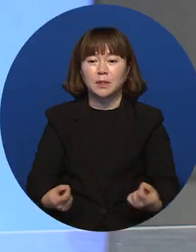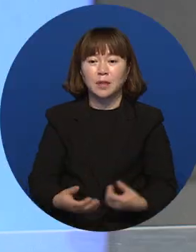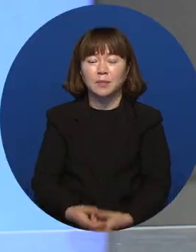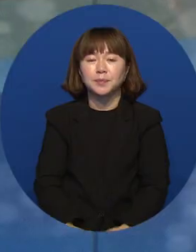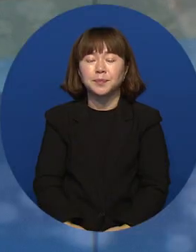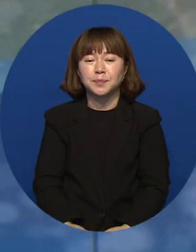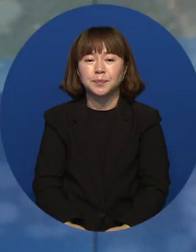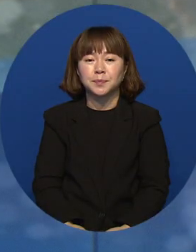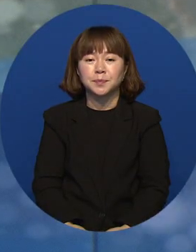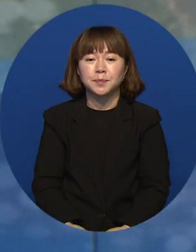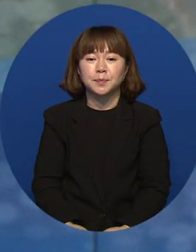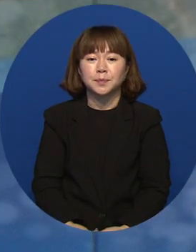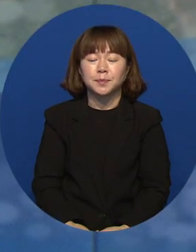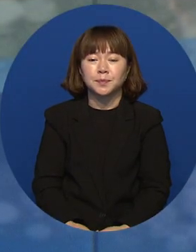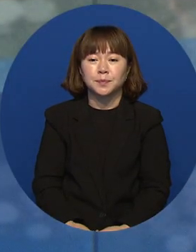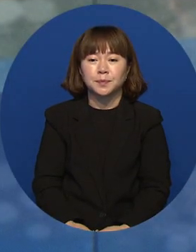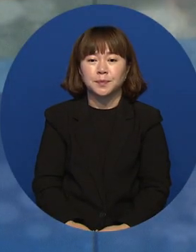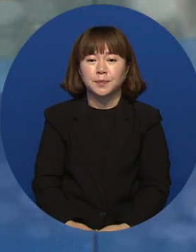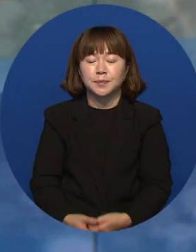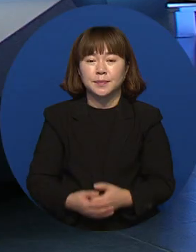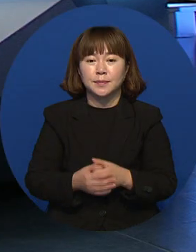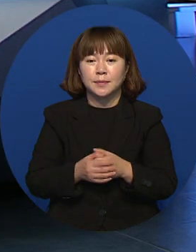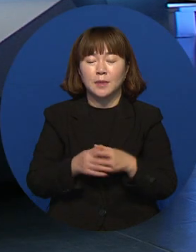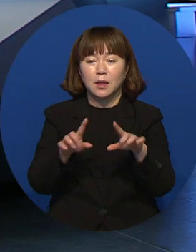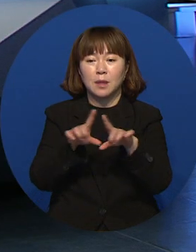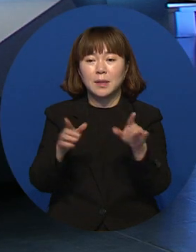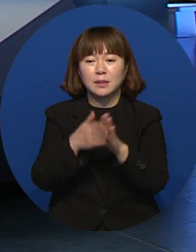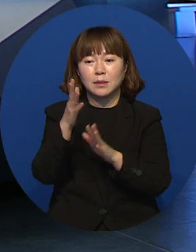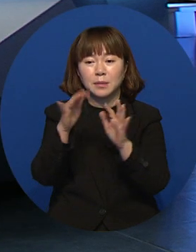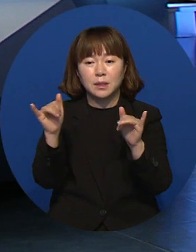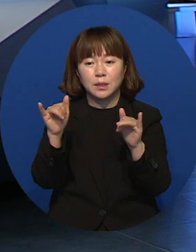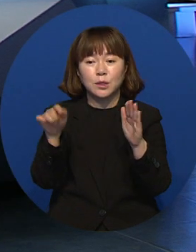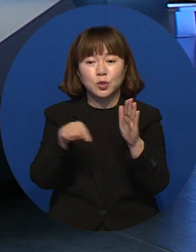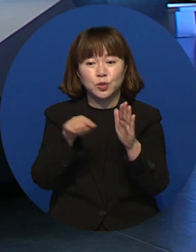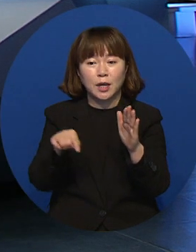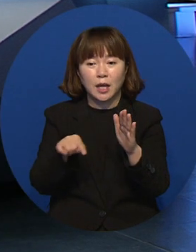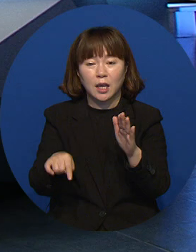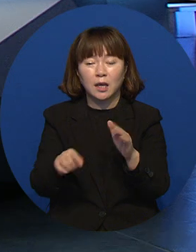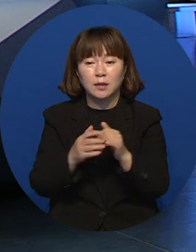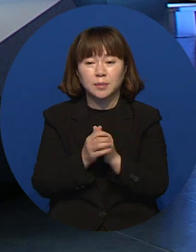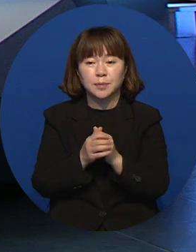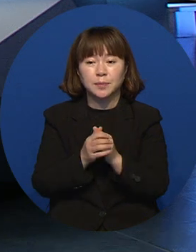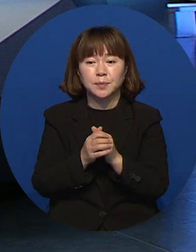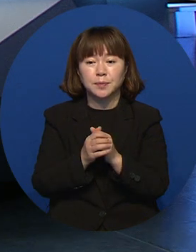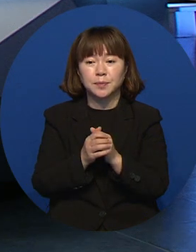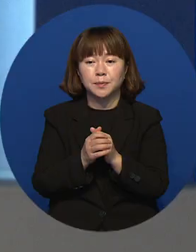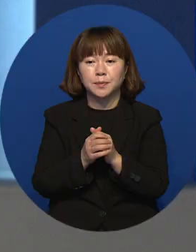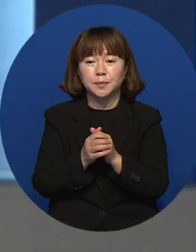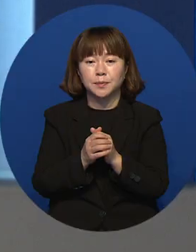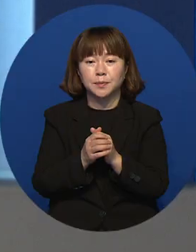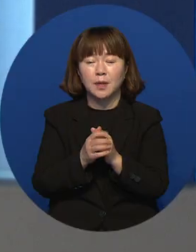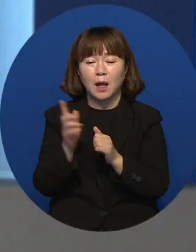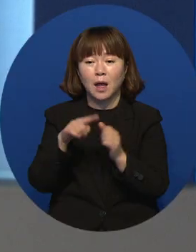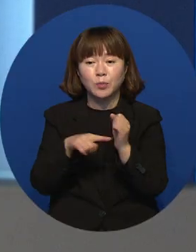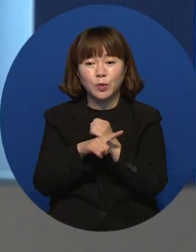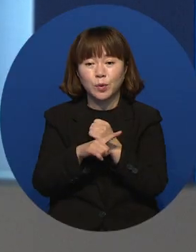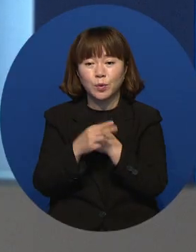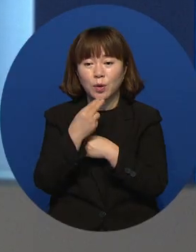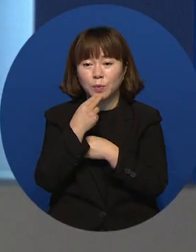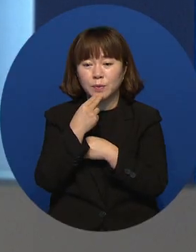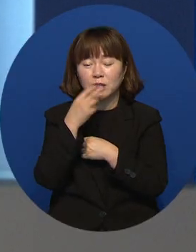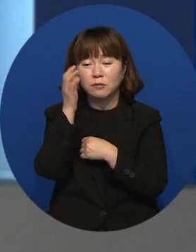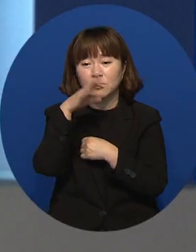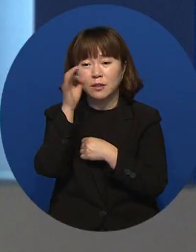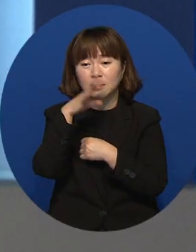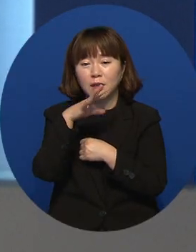같아요 어 일반시민 중에서 내려서 이제 앞에서 들 두 분이 말씀하신 것처럼 아무 이유없이 이제 안맞는 분들도